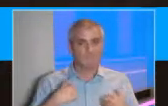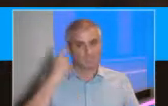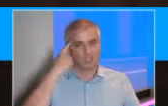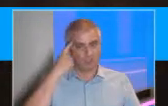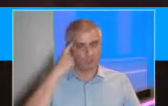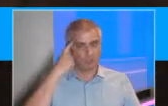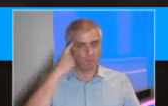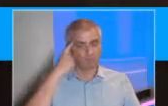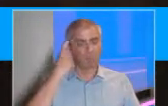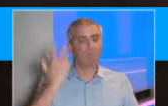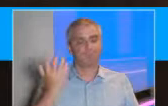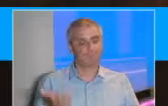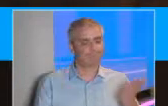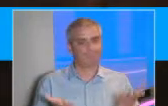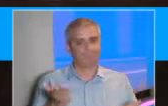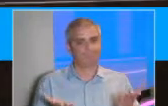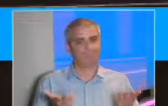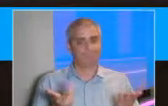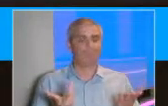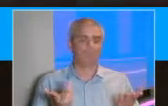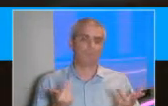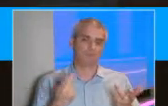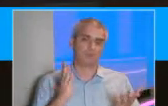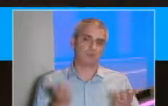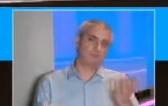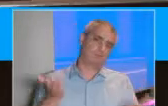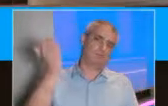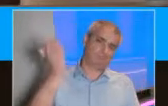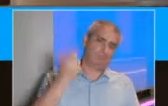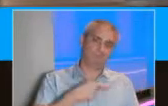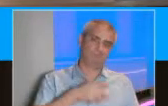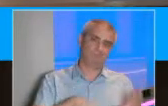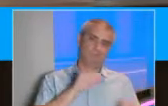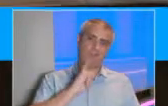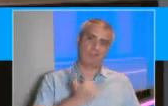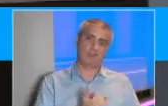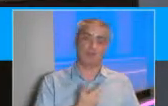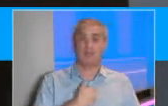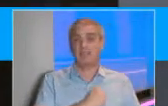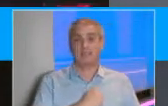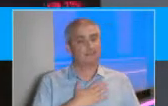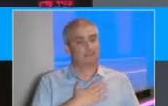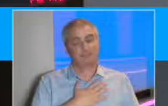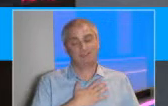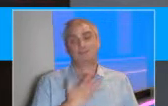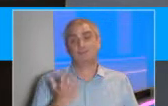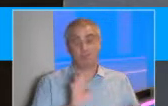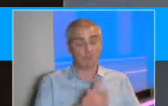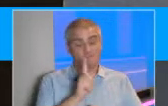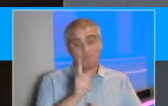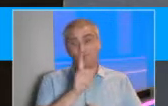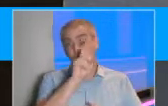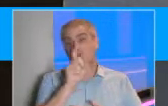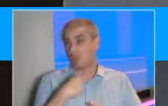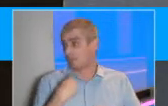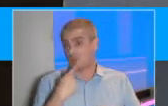חושב שכף המאזניים נוטה באופן מובהק יותר לכיוון של בחירות, לצערי, בנובמבר. אגב, אני גם יכול